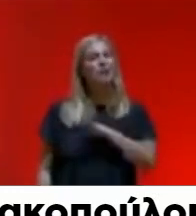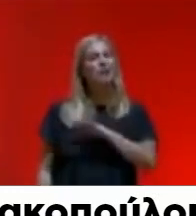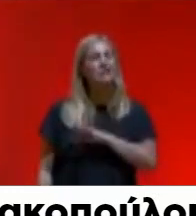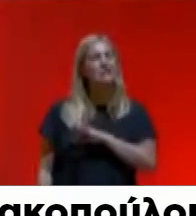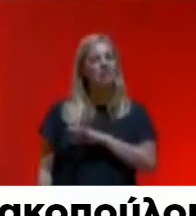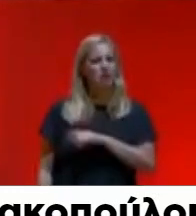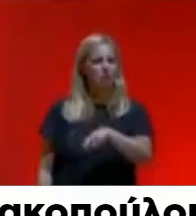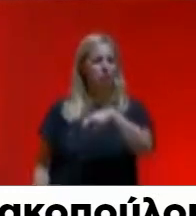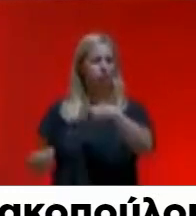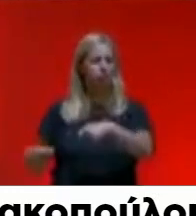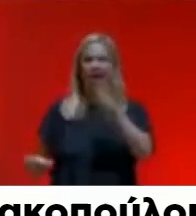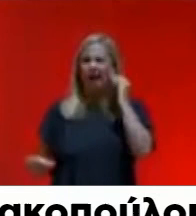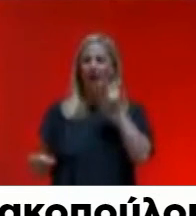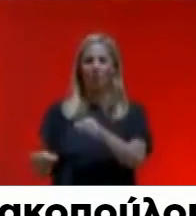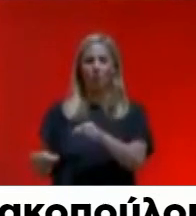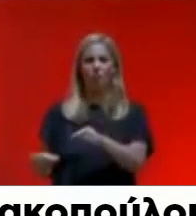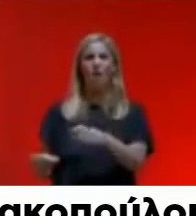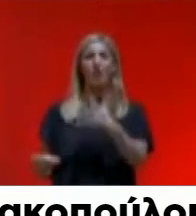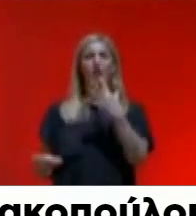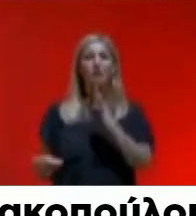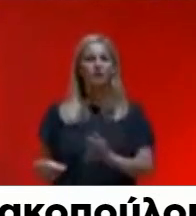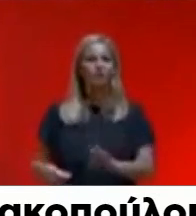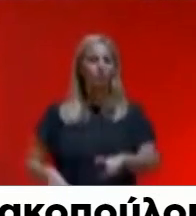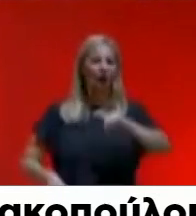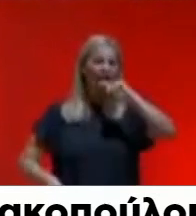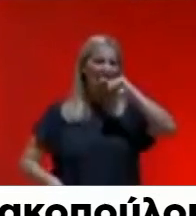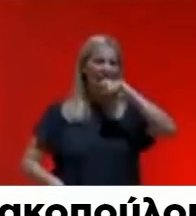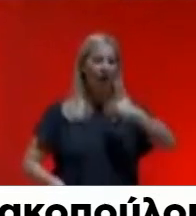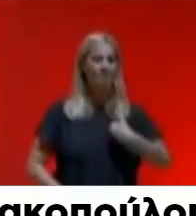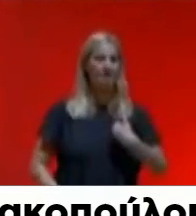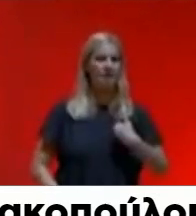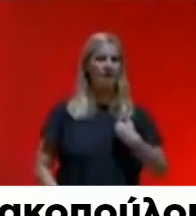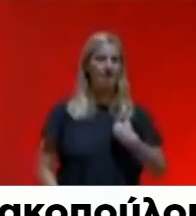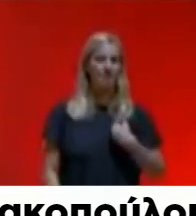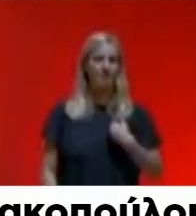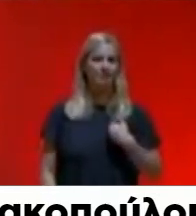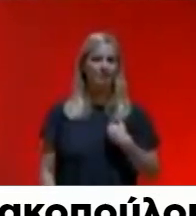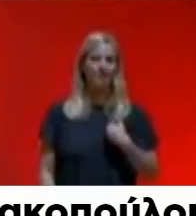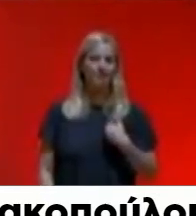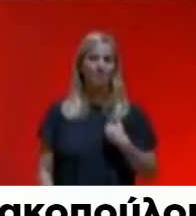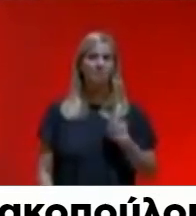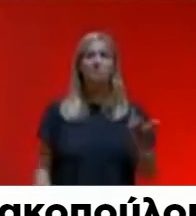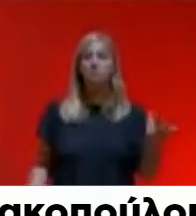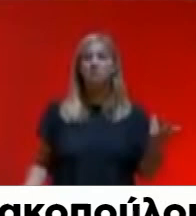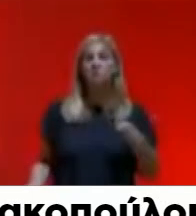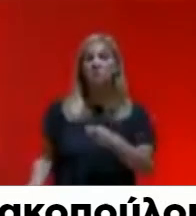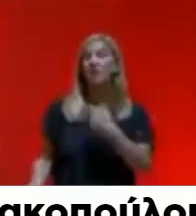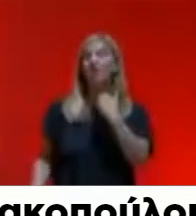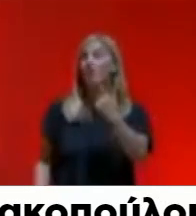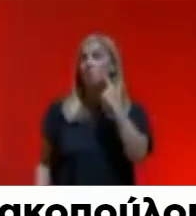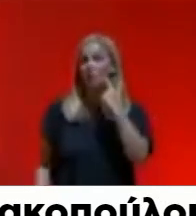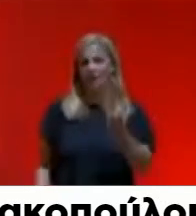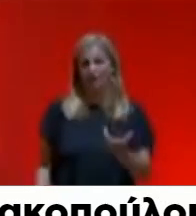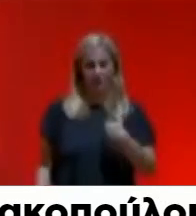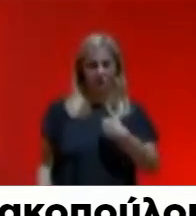και με τον Στέφανο τον Τζουμάκα και από το ΠΑΣΟΚ. Προσωπικά, επειδή είμαστε πλέον στην τελική ευθεία, πρέπει να σας πω ότι